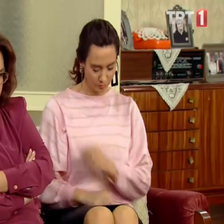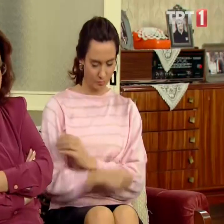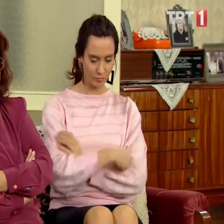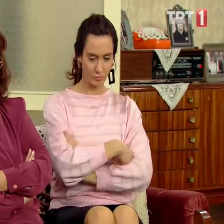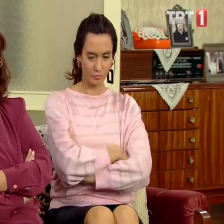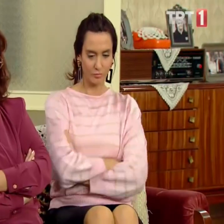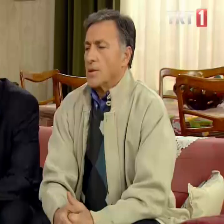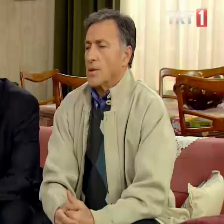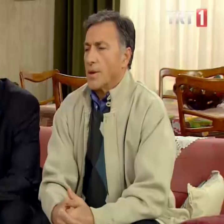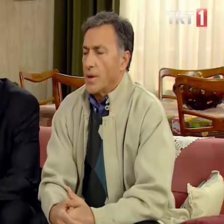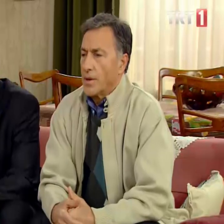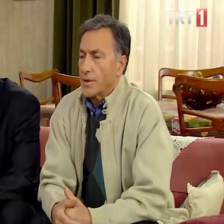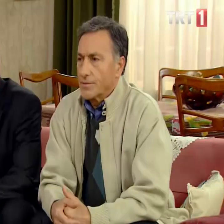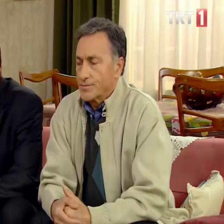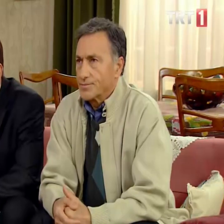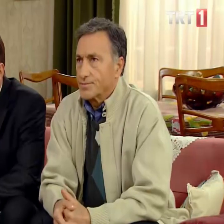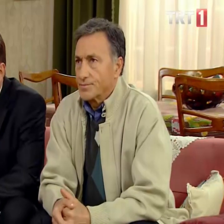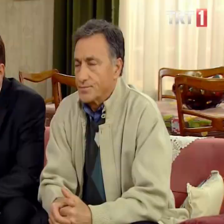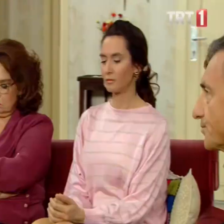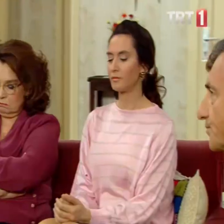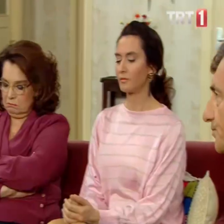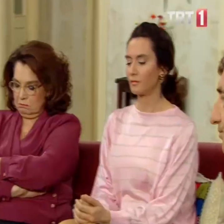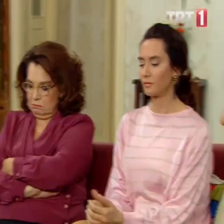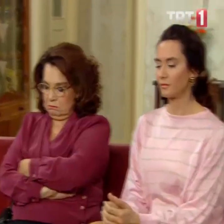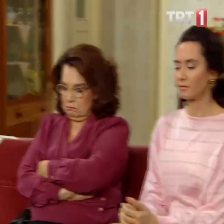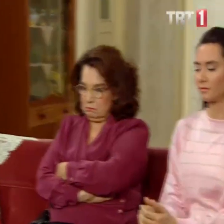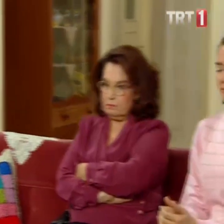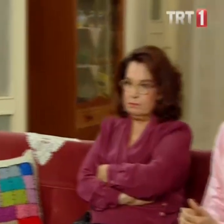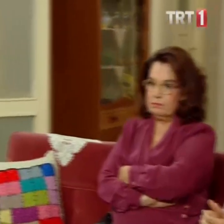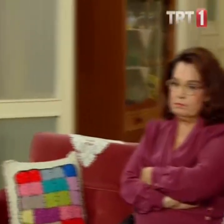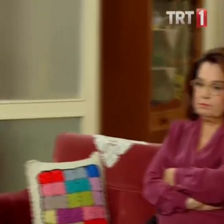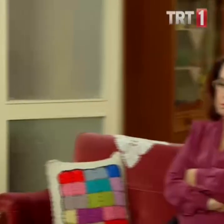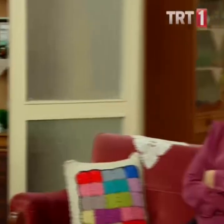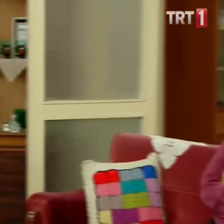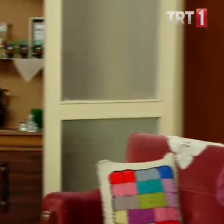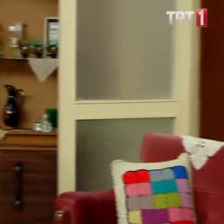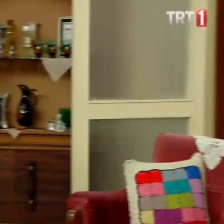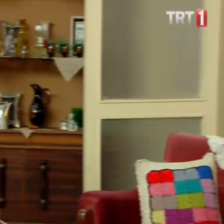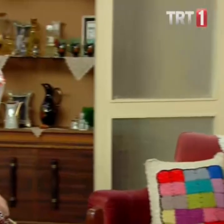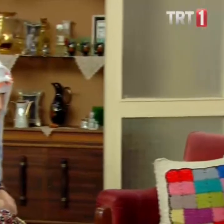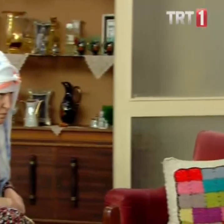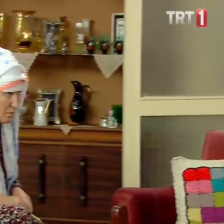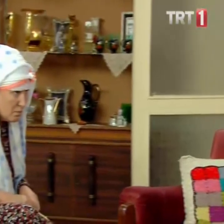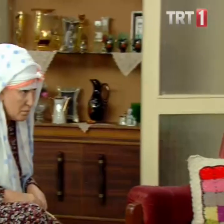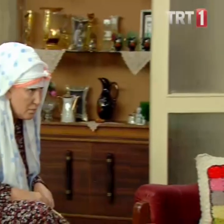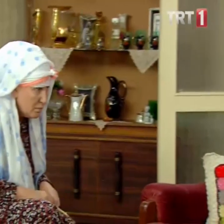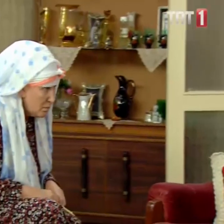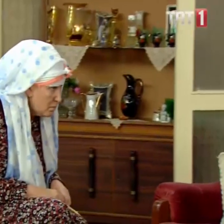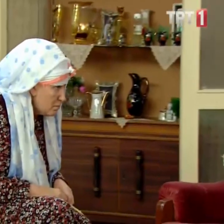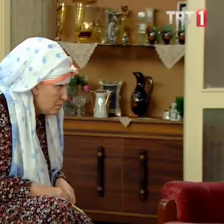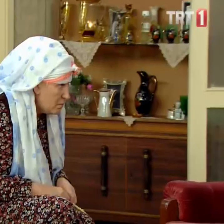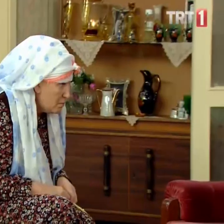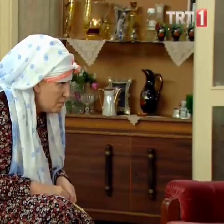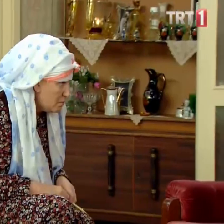Gülden'le Necla bir koltukta. Ahmet'le Muzaffer çaprazdaki koltukta. Kaderlerine razı olmuş, birbirlerinin yüzüne bile